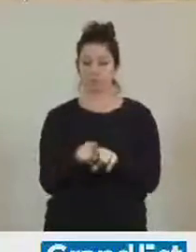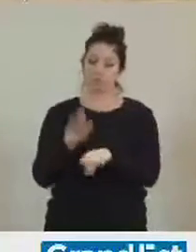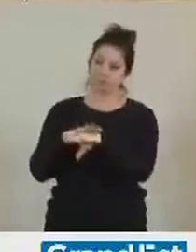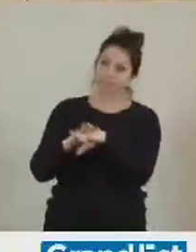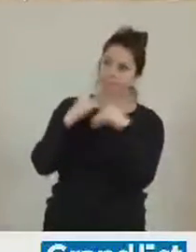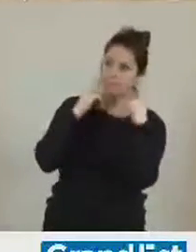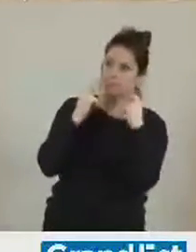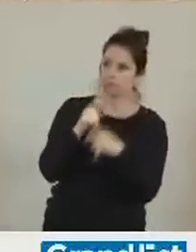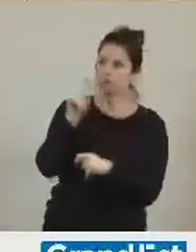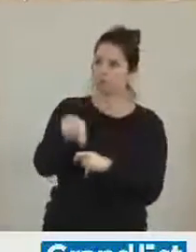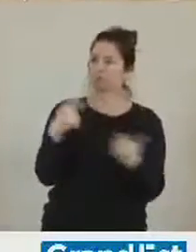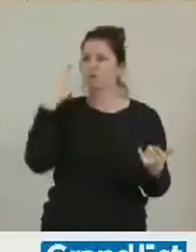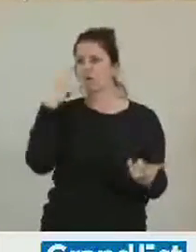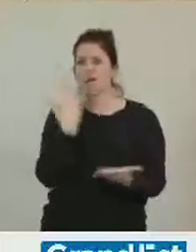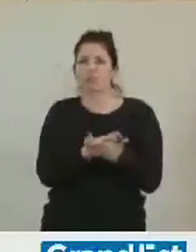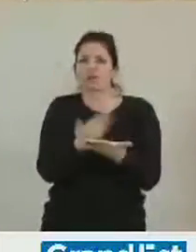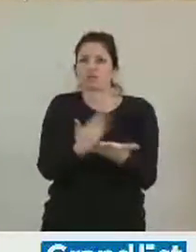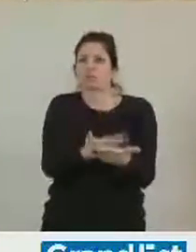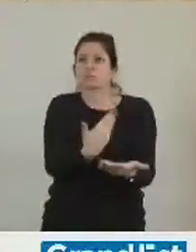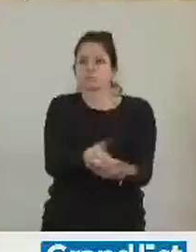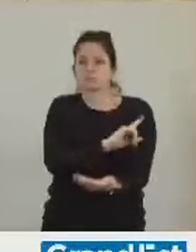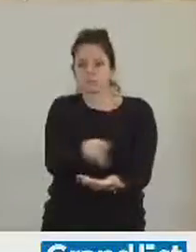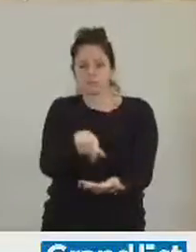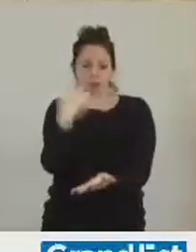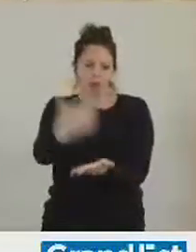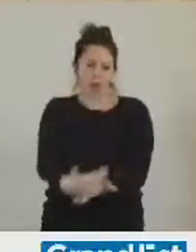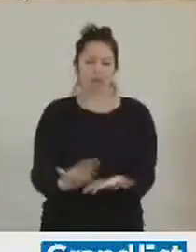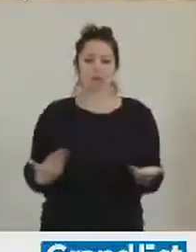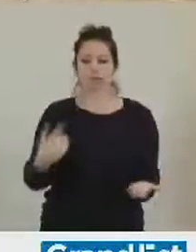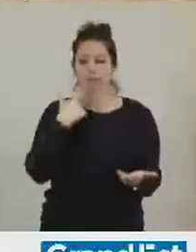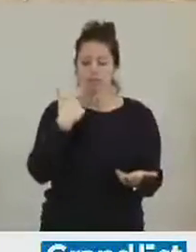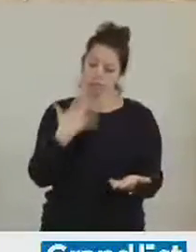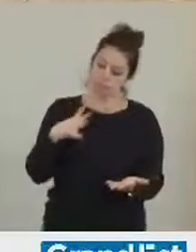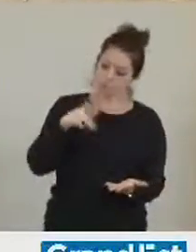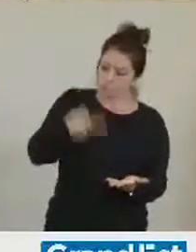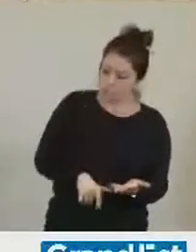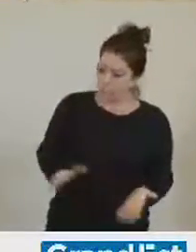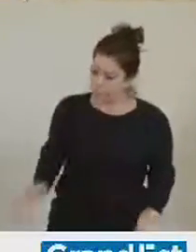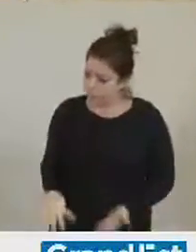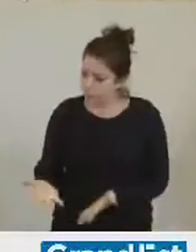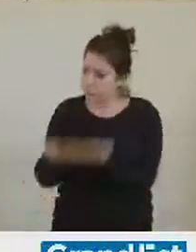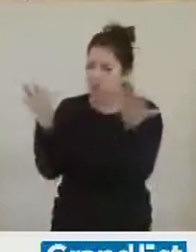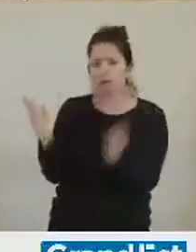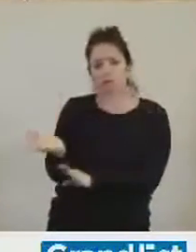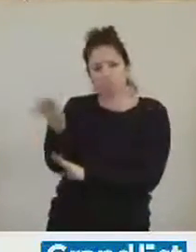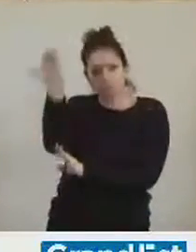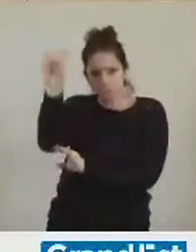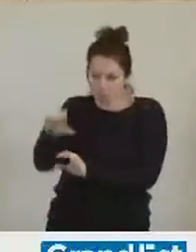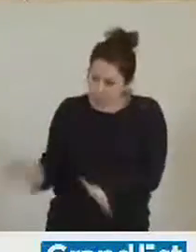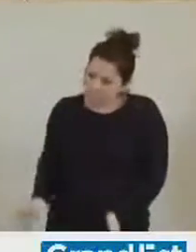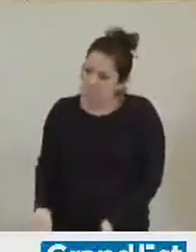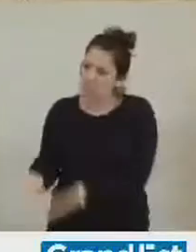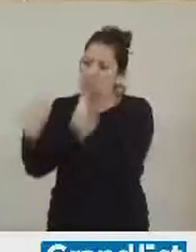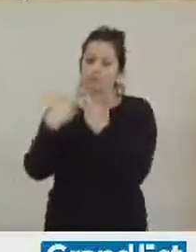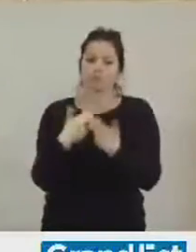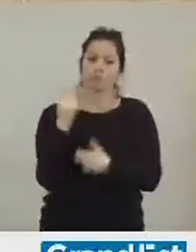sortir d'une certaine fatalité en encourageant et en soutenant des jeunes pour qu'ils rejoignent des trajectoires d'excellence. C'est notamment le cas grâce au